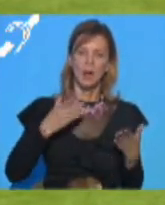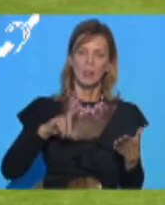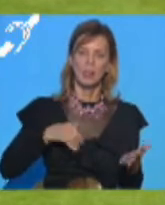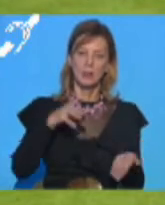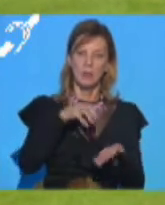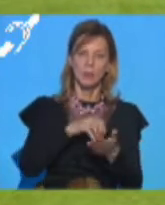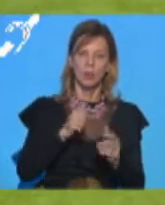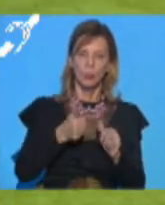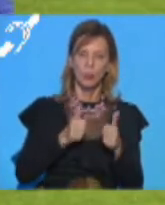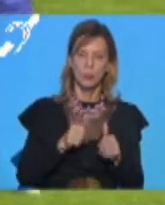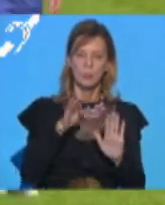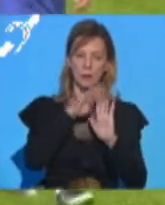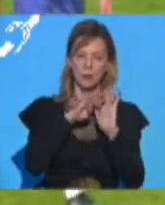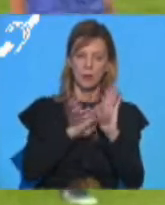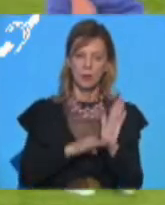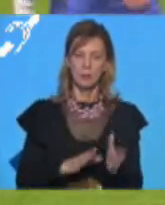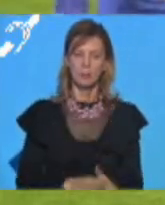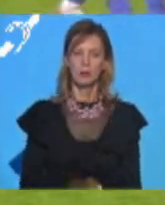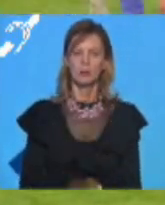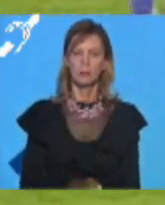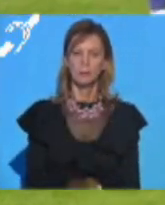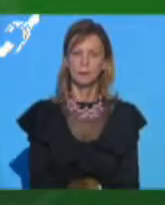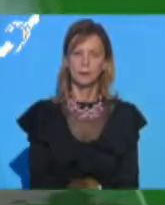11 în clasament.